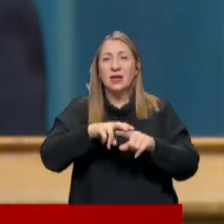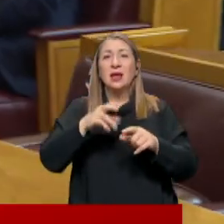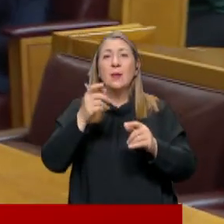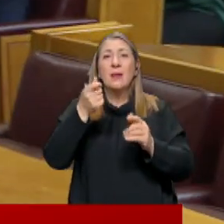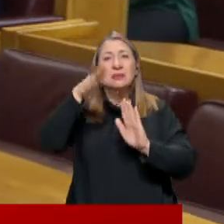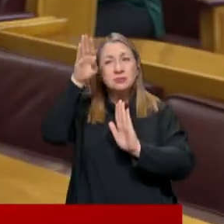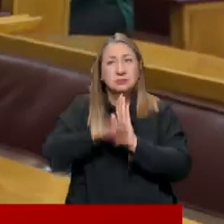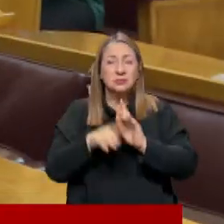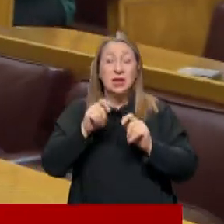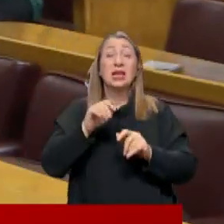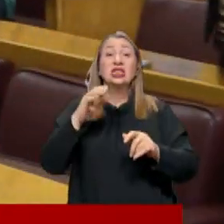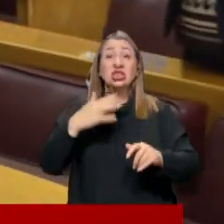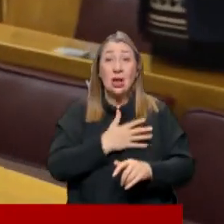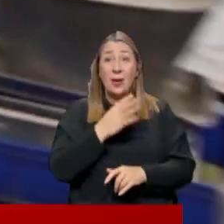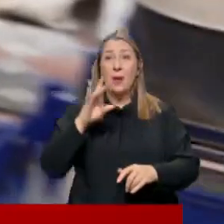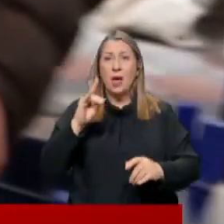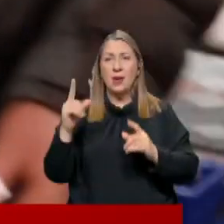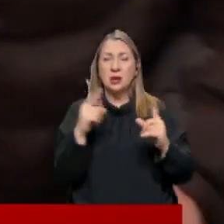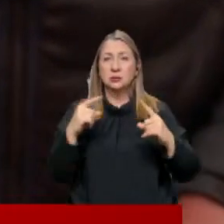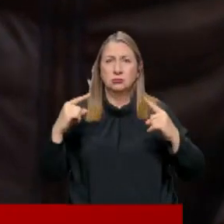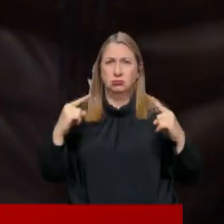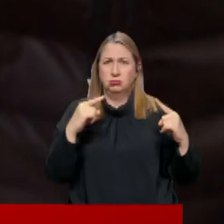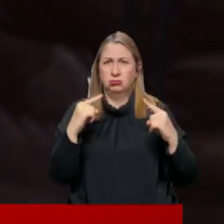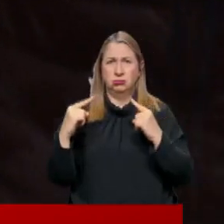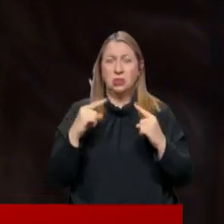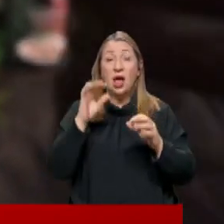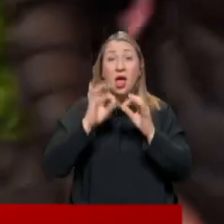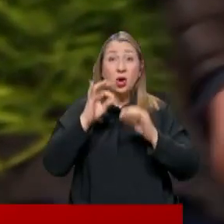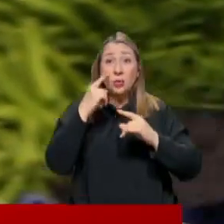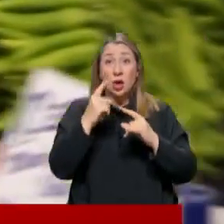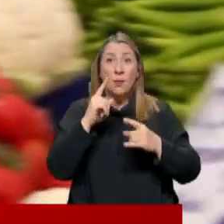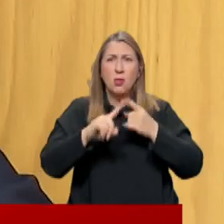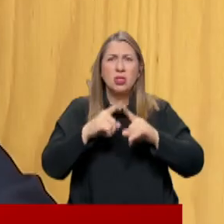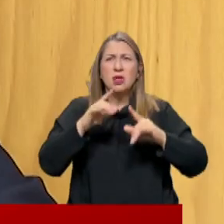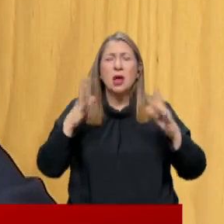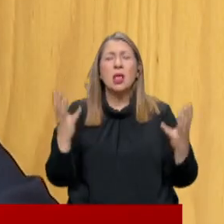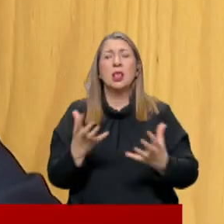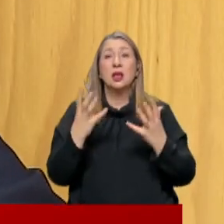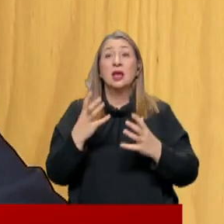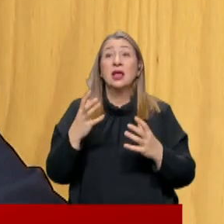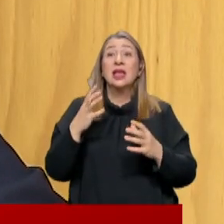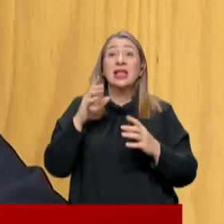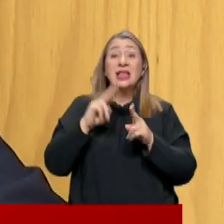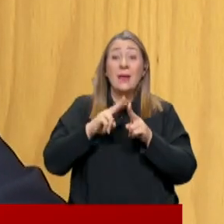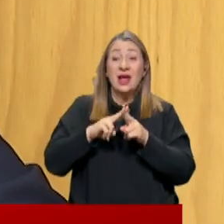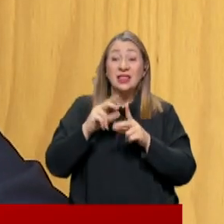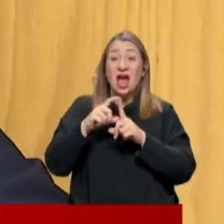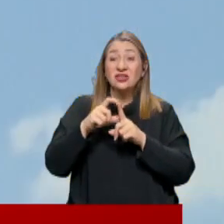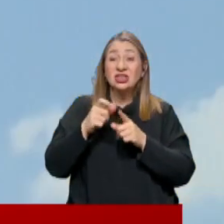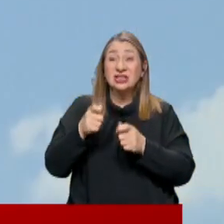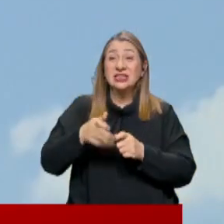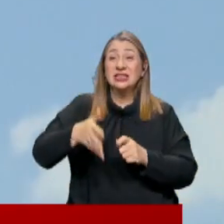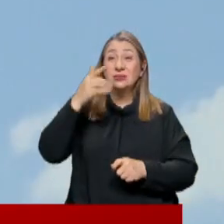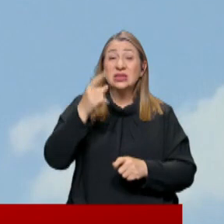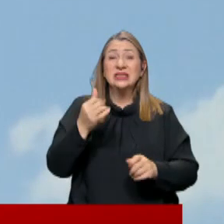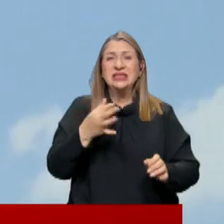çekeceksin CHP ve MHP attı da gergin ekonomi üzerinden siyaset yangın yeri Kemal Derviş'in yetiştirmesi demiş